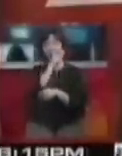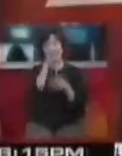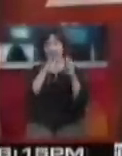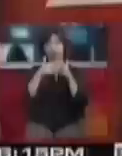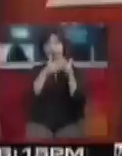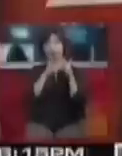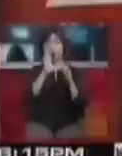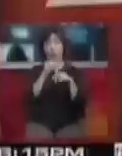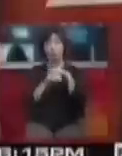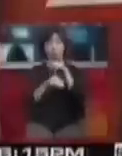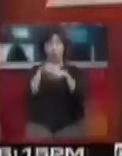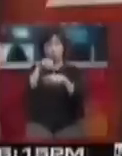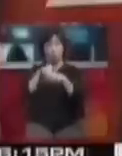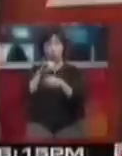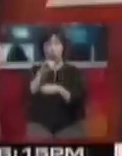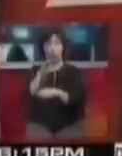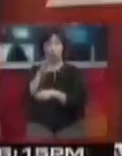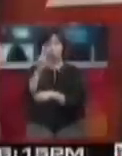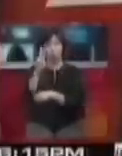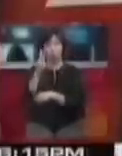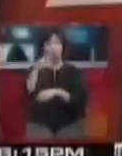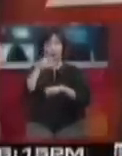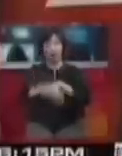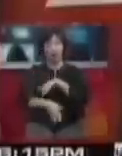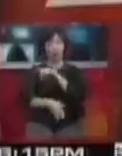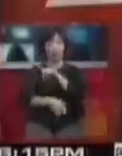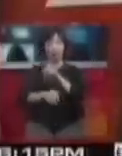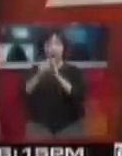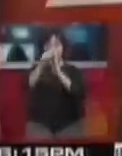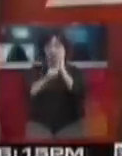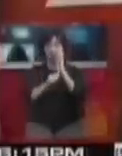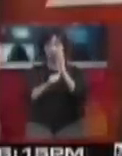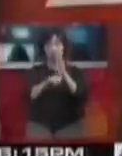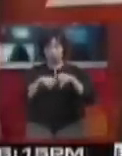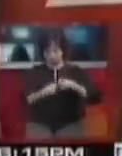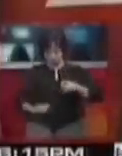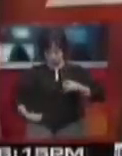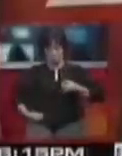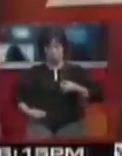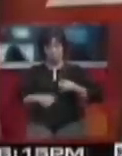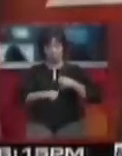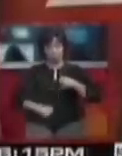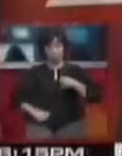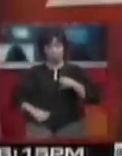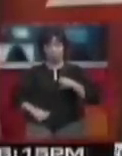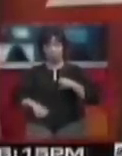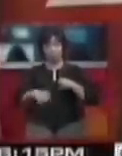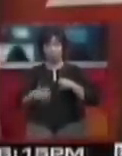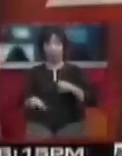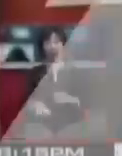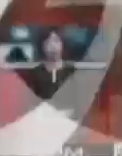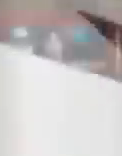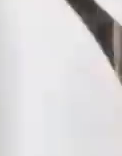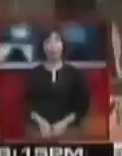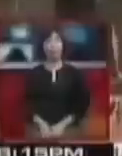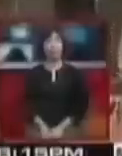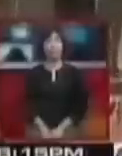Am na kasalukuyang pa rin nasa ICU matapos maoperahan sa bituka. Ikwento mo, Mon